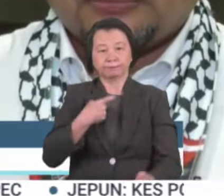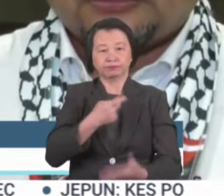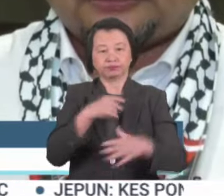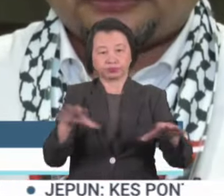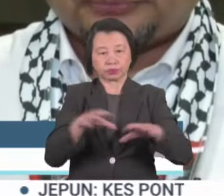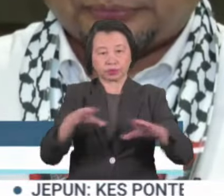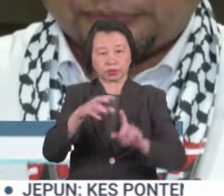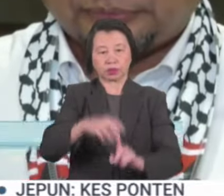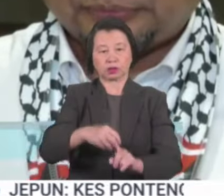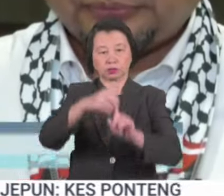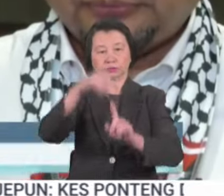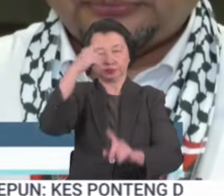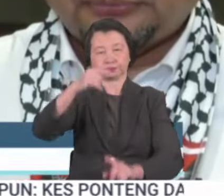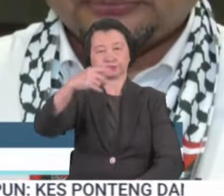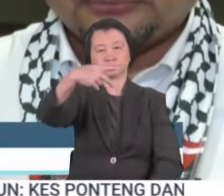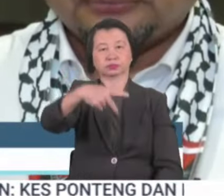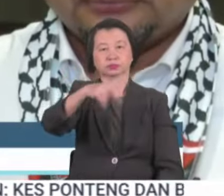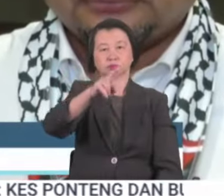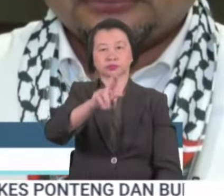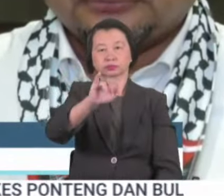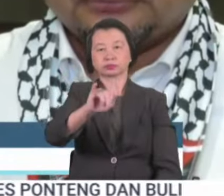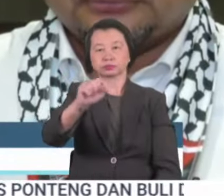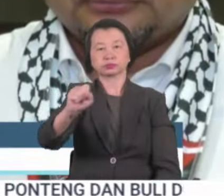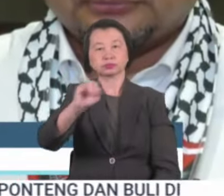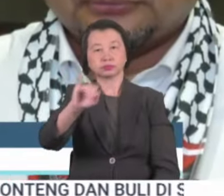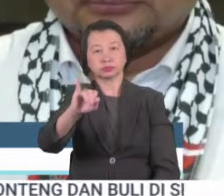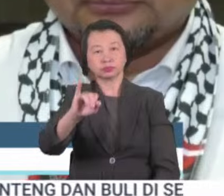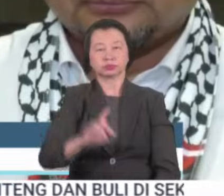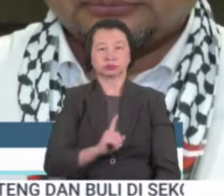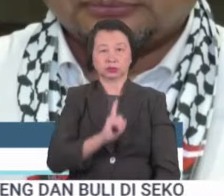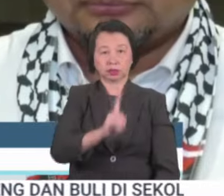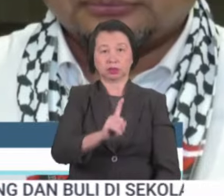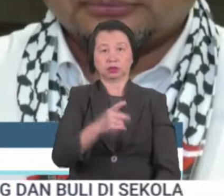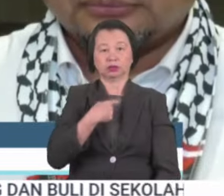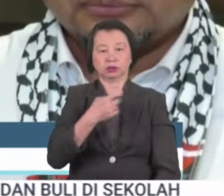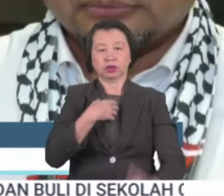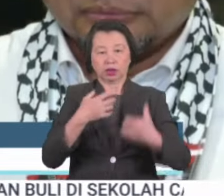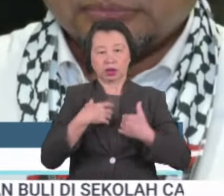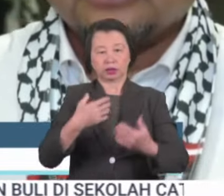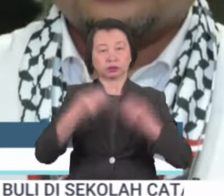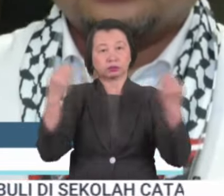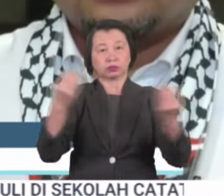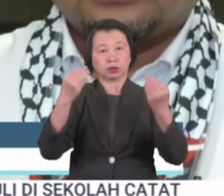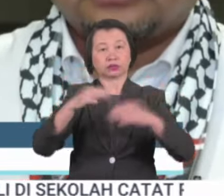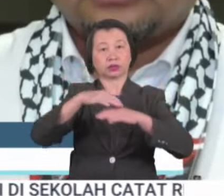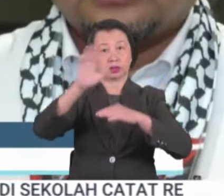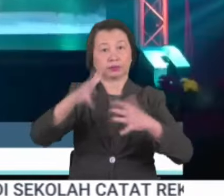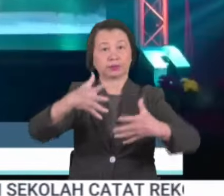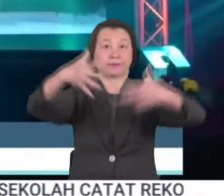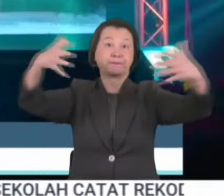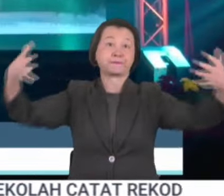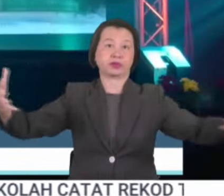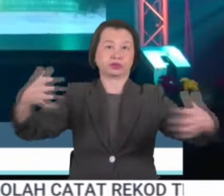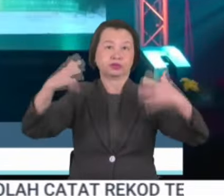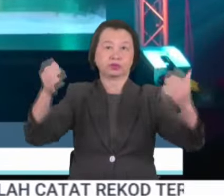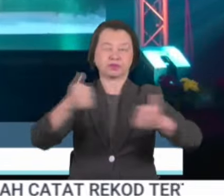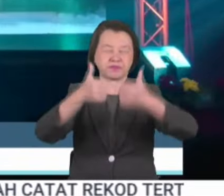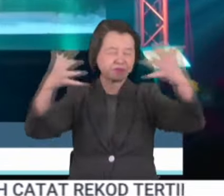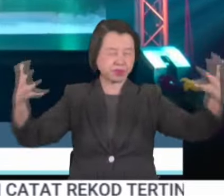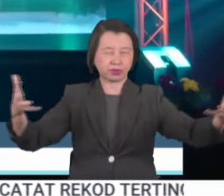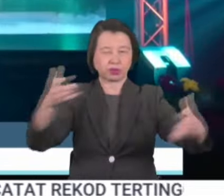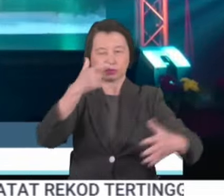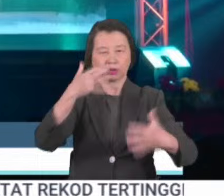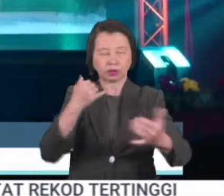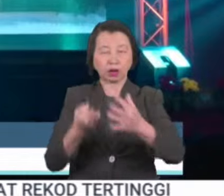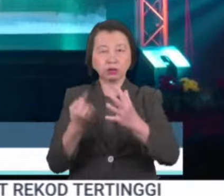yang khusus untuk puisi-puisi Islam. Yang ini kita akan mengadakan satu majlis yang lebih besar lagi dan lebih grand lagi, sebab kita